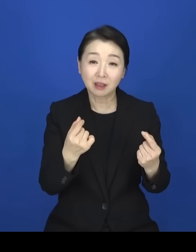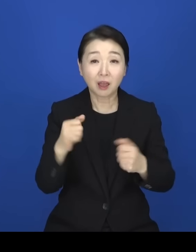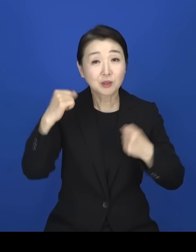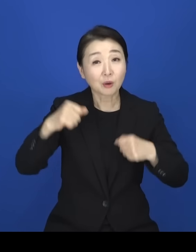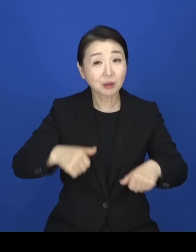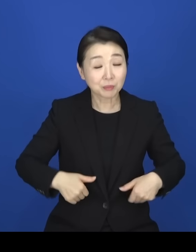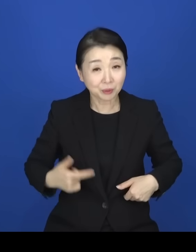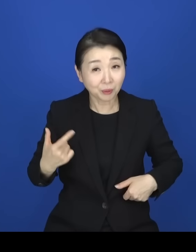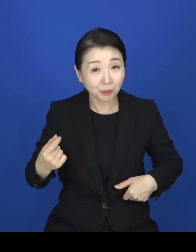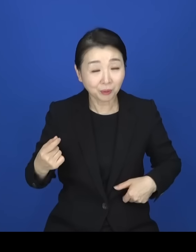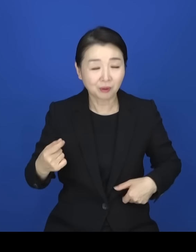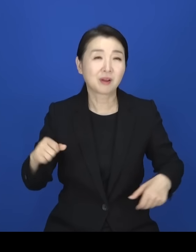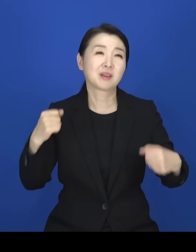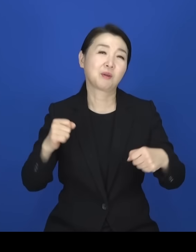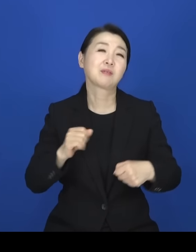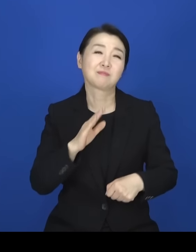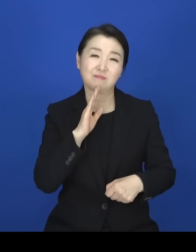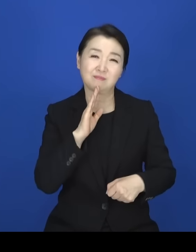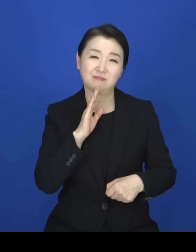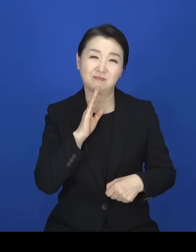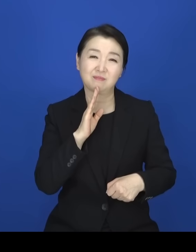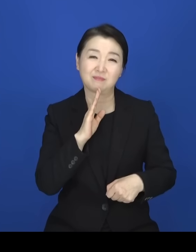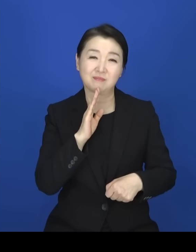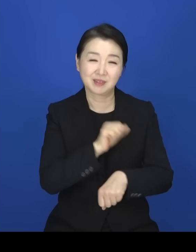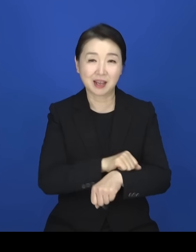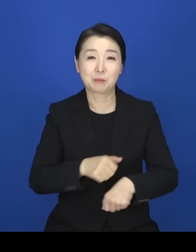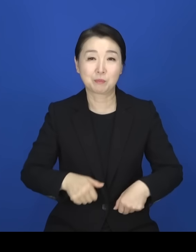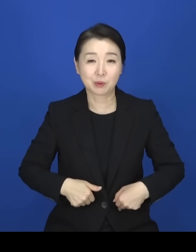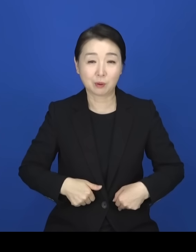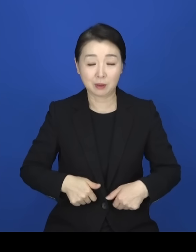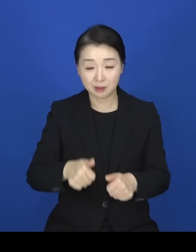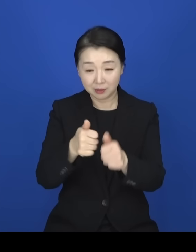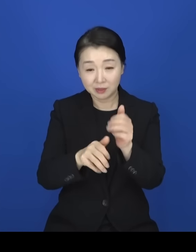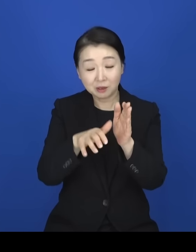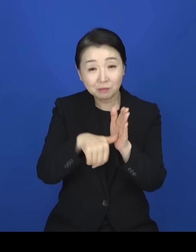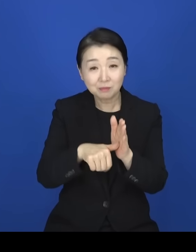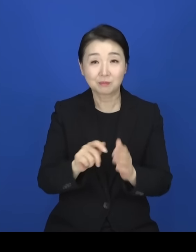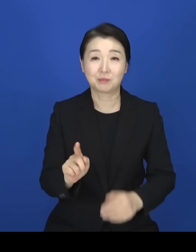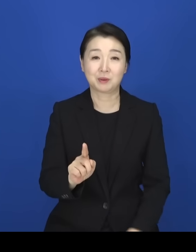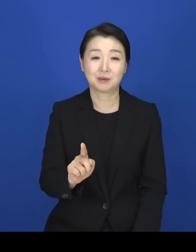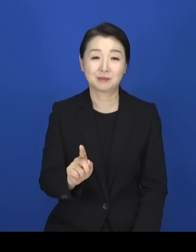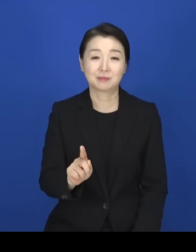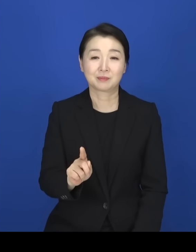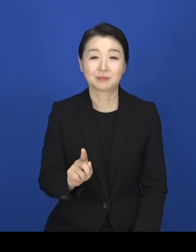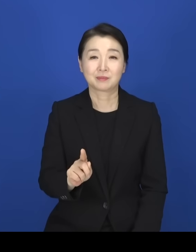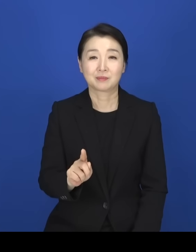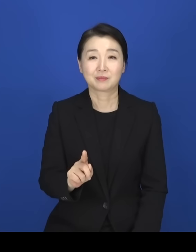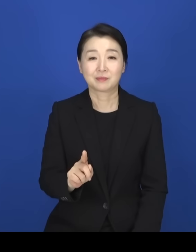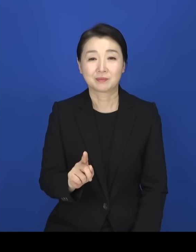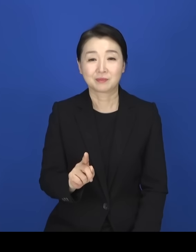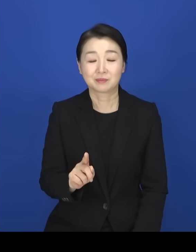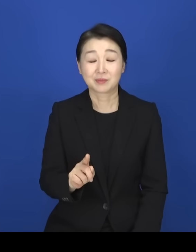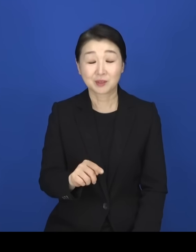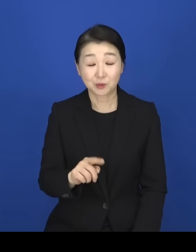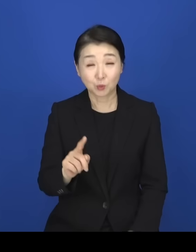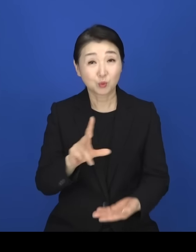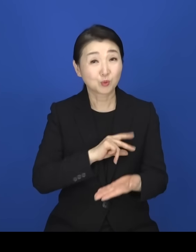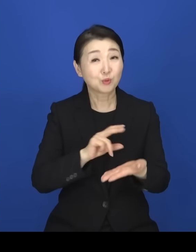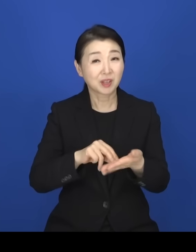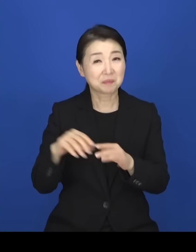되는 거네, 엄청. 네, 좀 연기력이 좀 필요했고 예. 그때 당시에 그래서 시험 볼 때는 사실은 조금 더 사실 저희가 좀